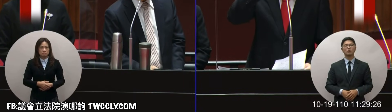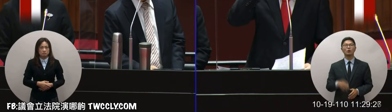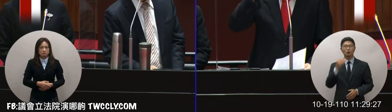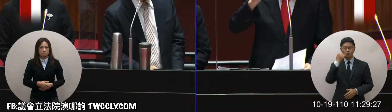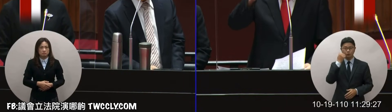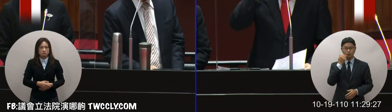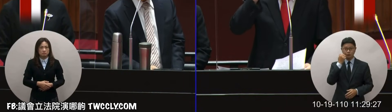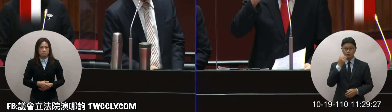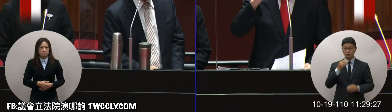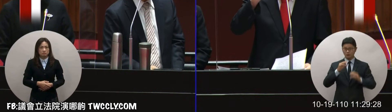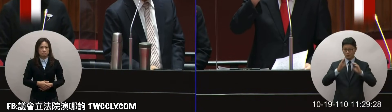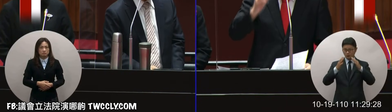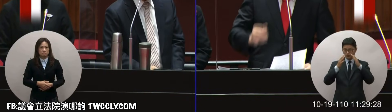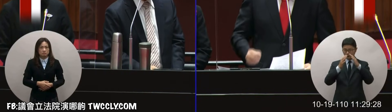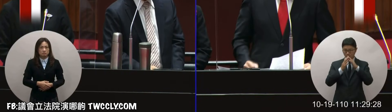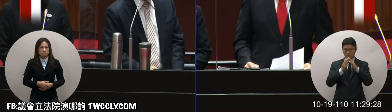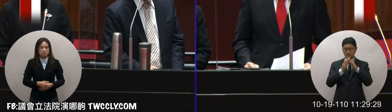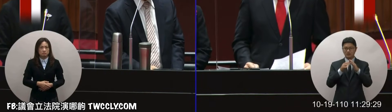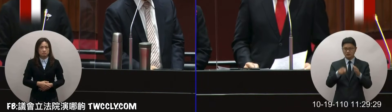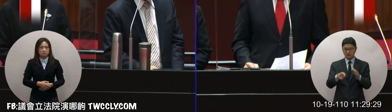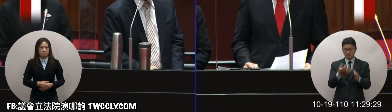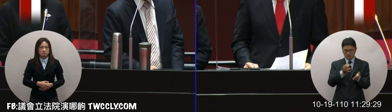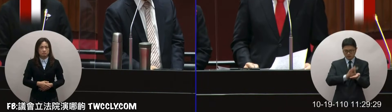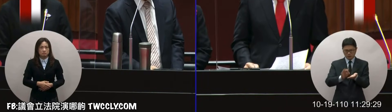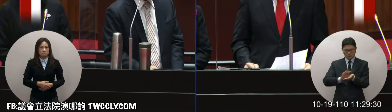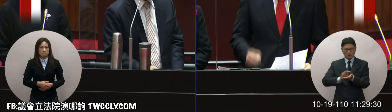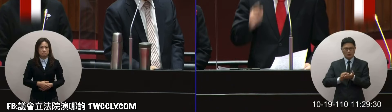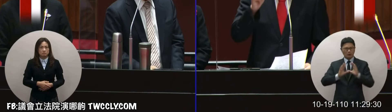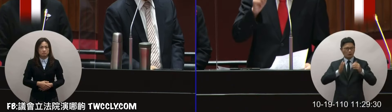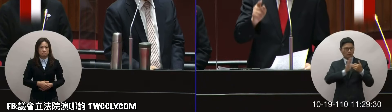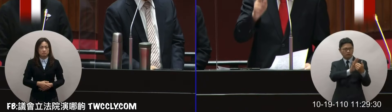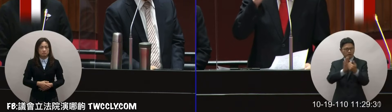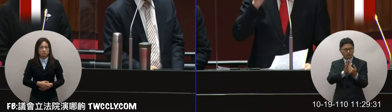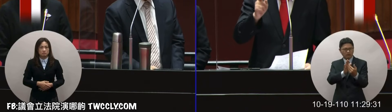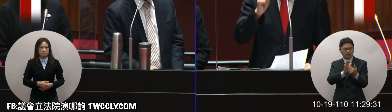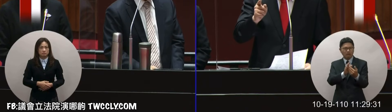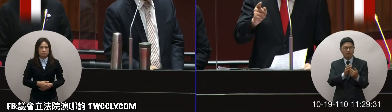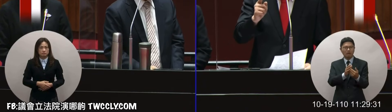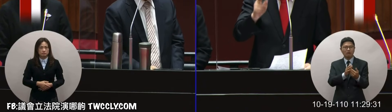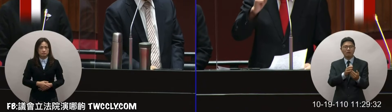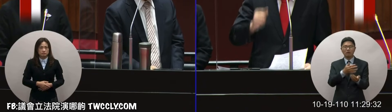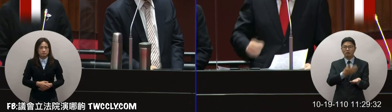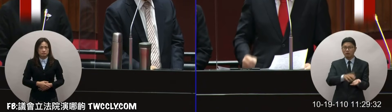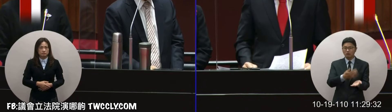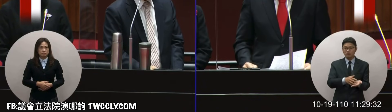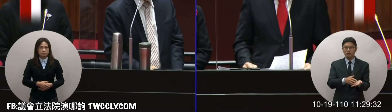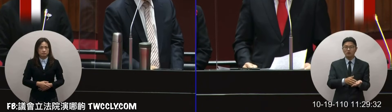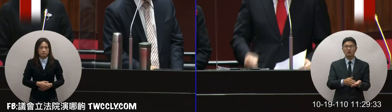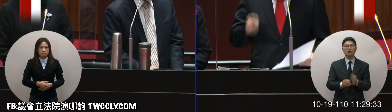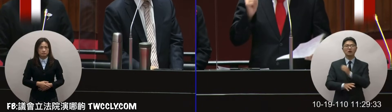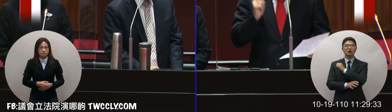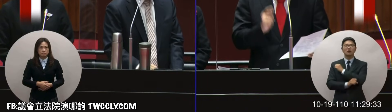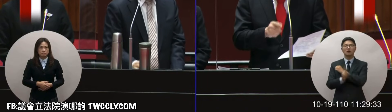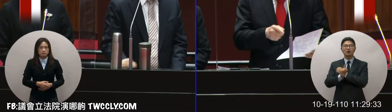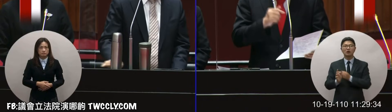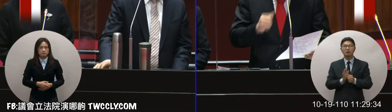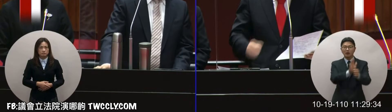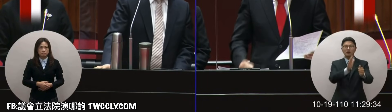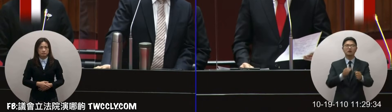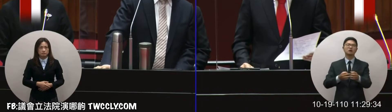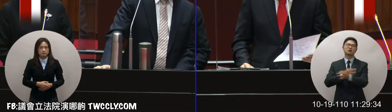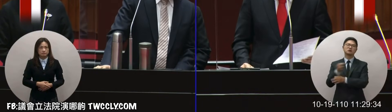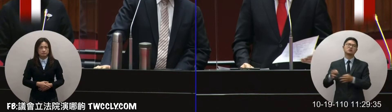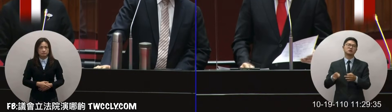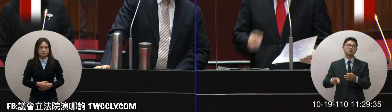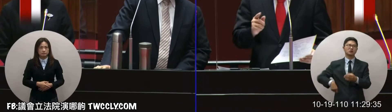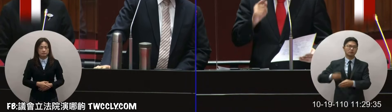果要用这么高额度的国防预算，那需要经济来支撑。我们整个经济投